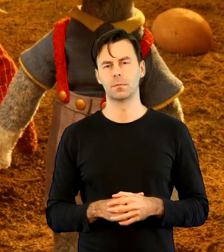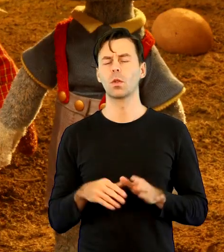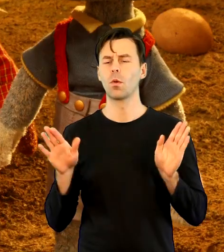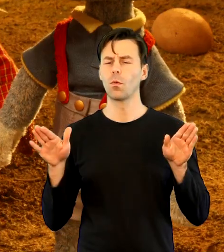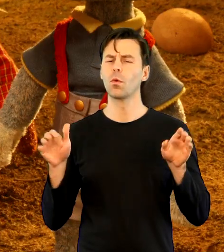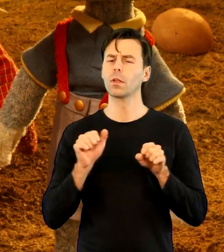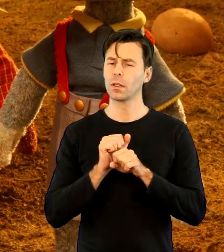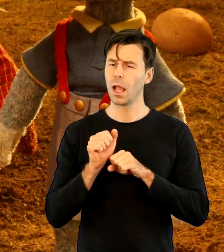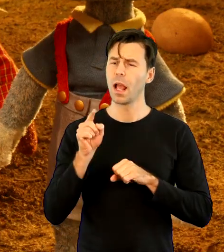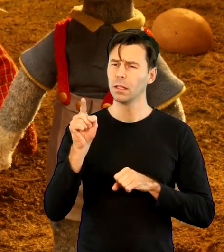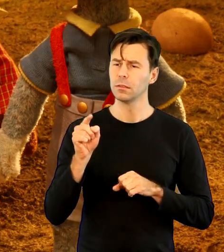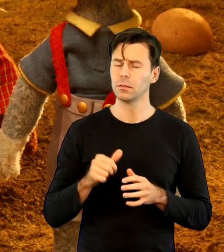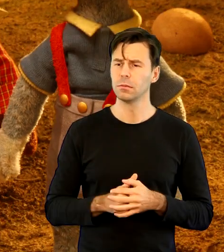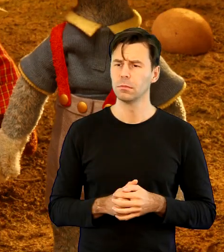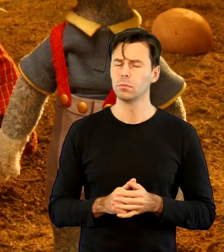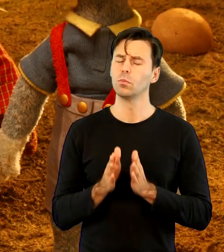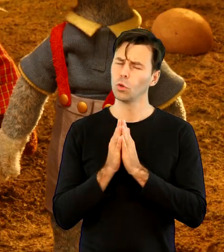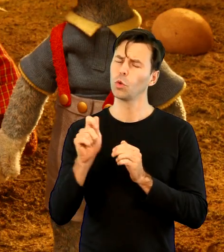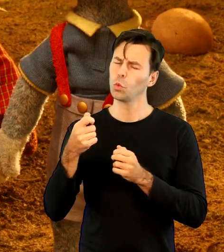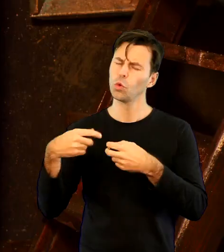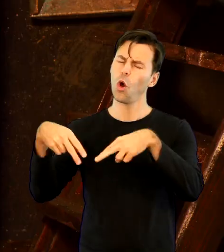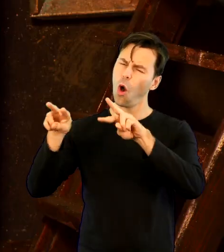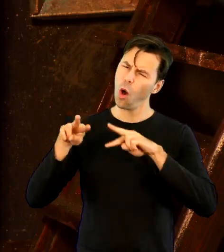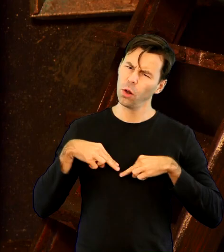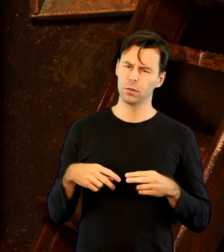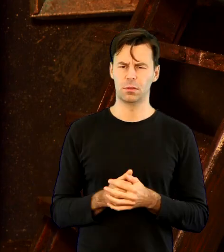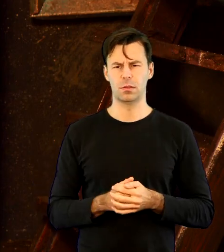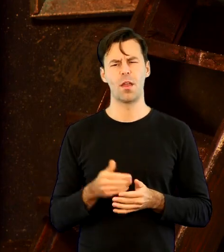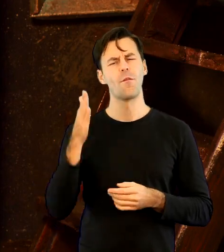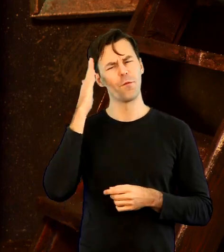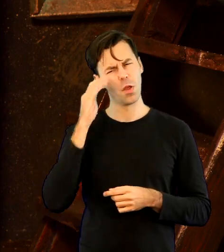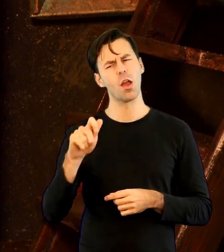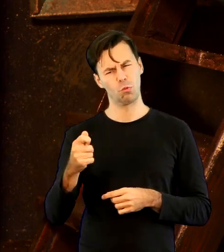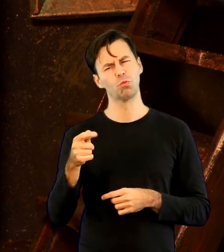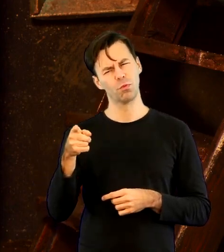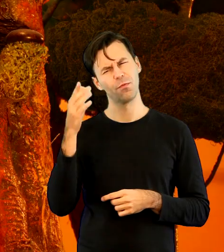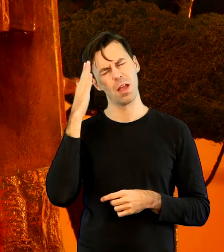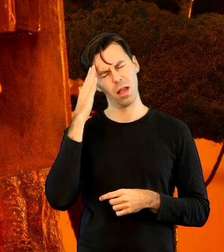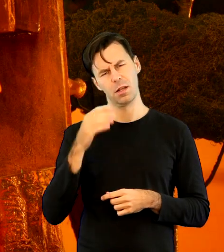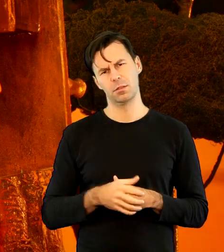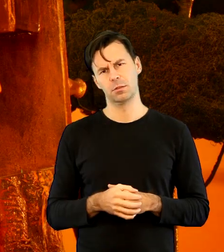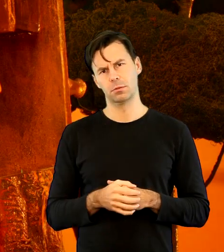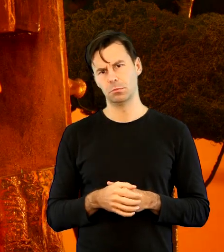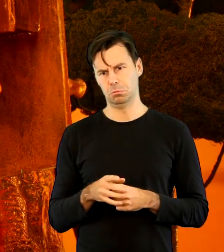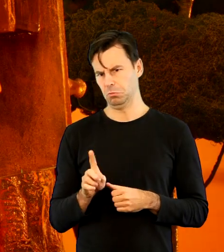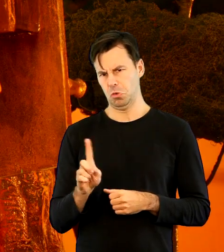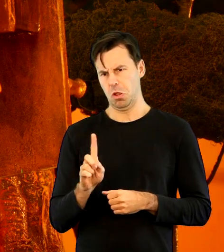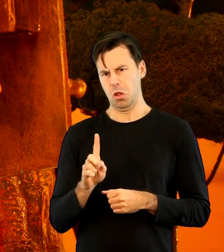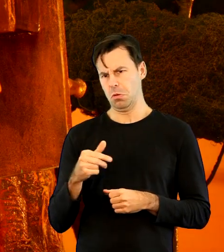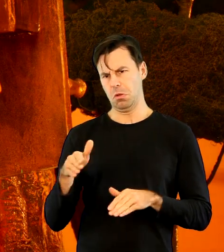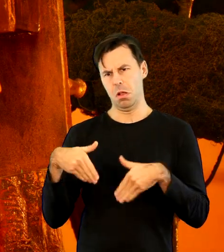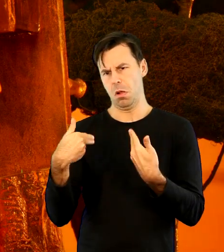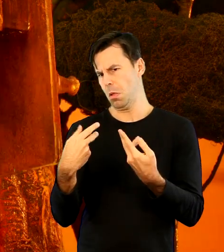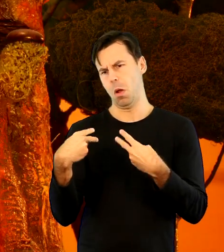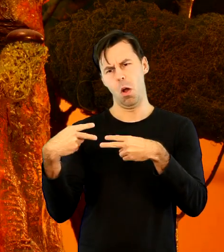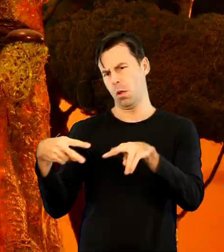Madziu, jesteś tam? Oddaj nam klucz. Wiesz, który. Za nic na świecie!